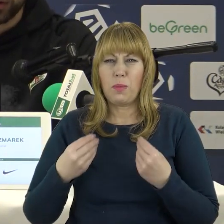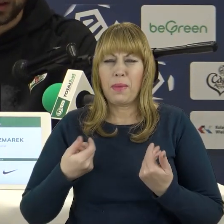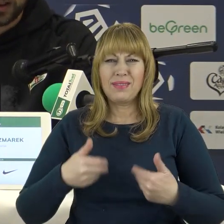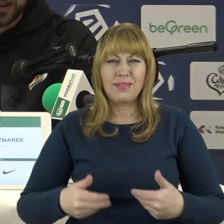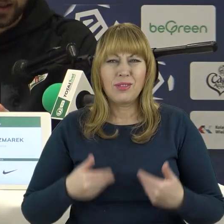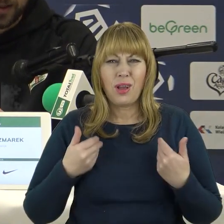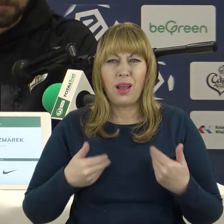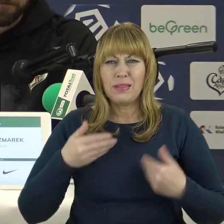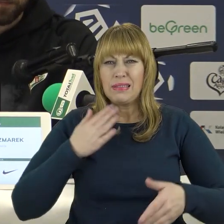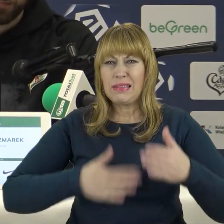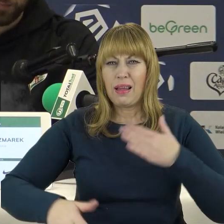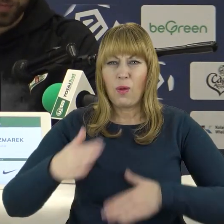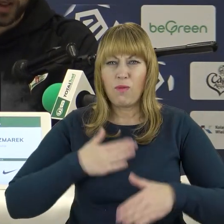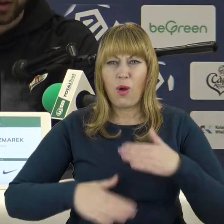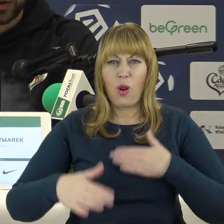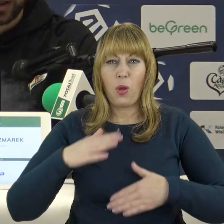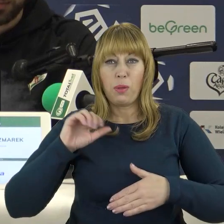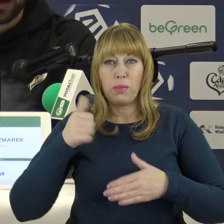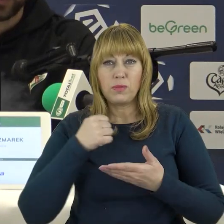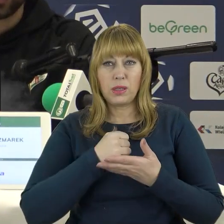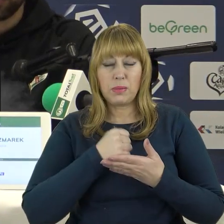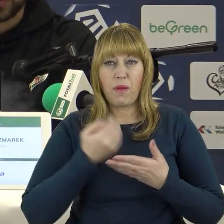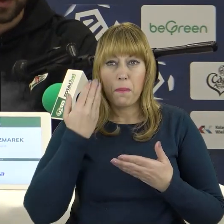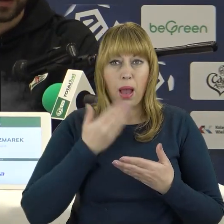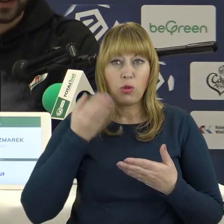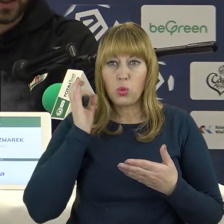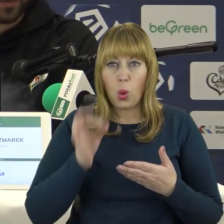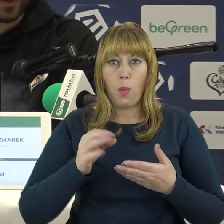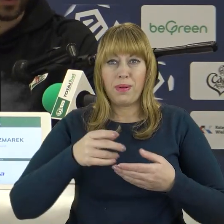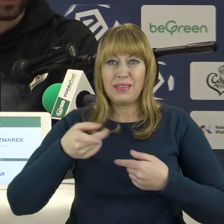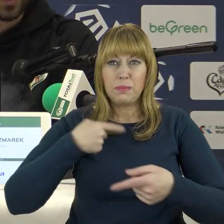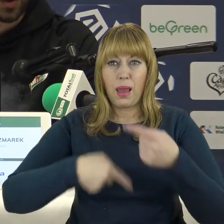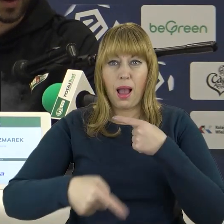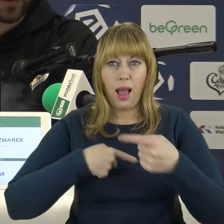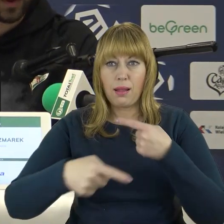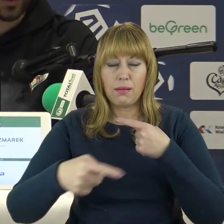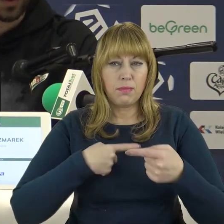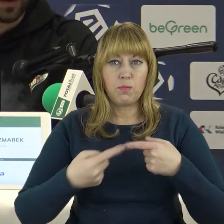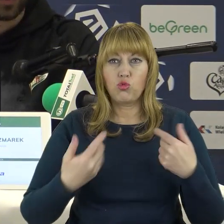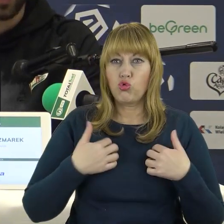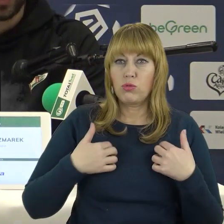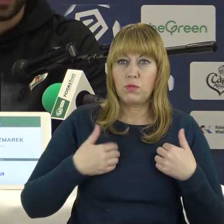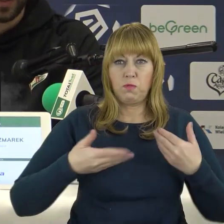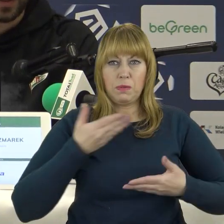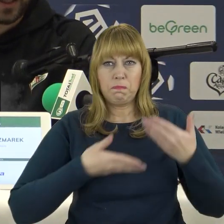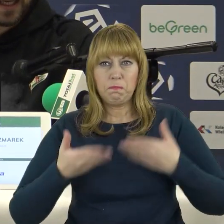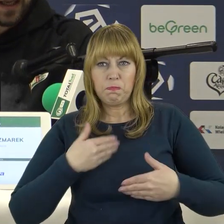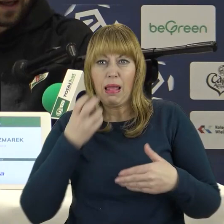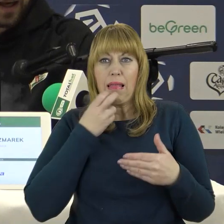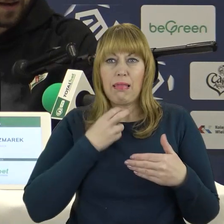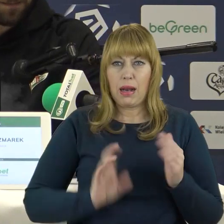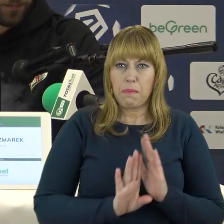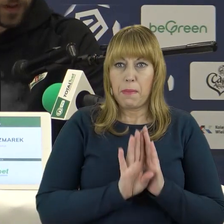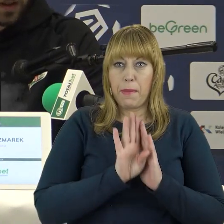zadowolony. Po pierwsze dzisiaj naprawdę dobre zmiany. Zmiany, które nas ożywiły, które nam dodały energii.